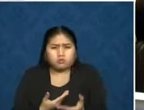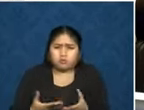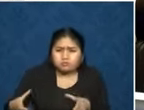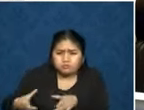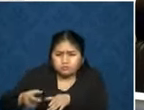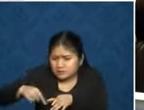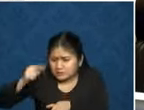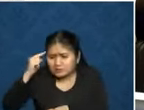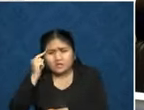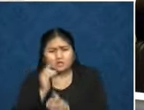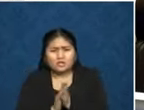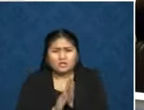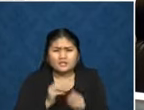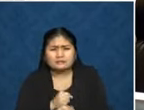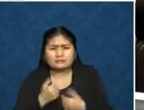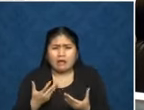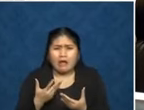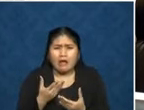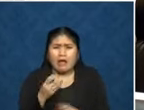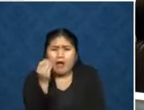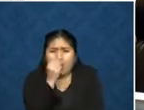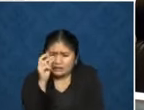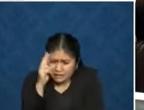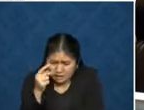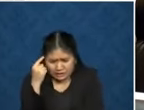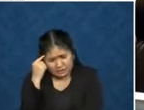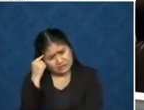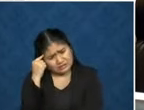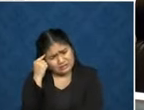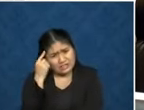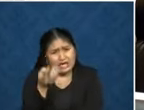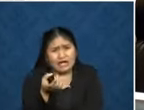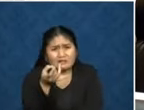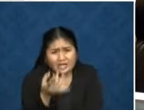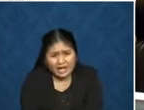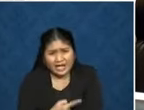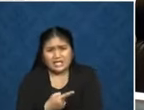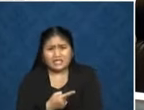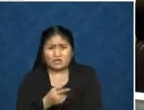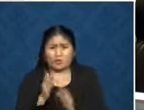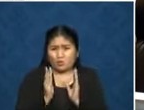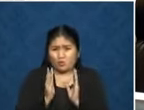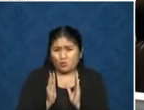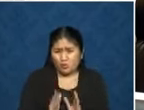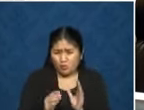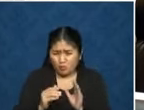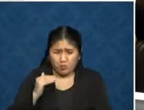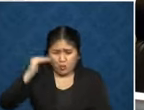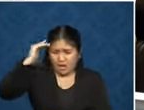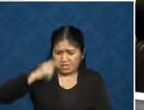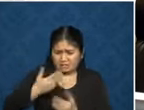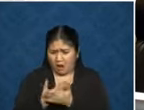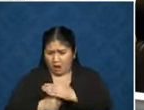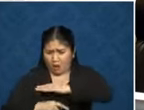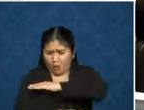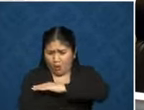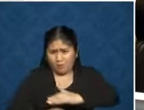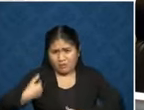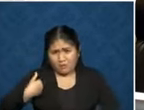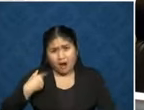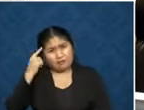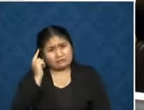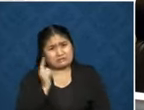องลุ้นได้ซ้ำว่าอาหารกลางวันของเขามื้อนี้จะถูกเบียดบังไปด้วยน้ำมือของผู้ใหญ่ที่ควรจะเป็นผู้ที่ปก